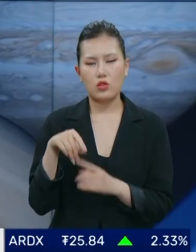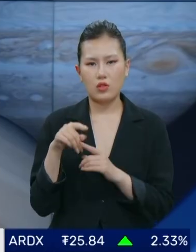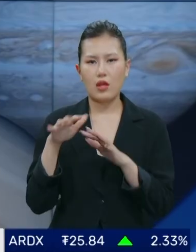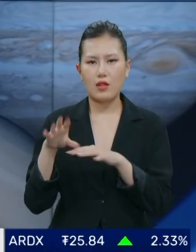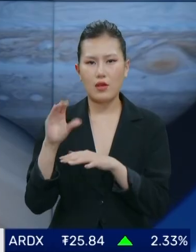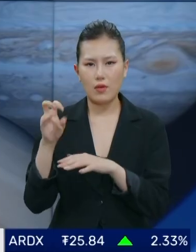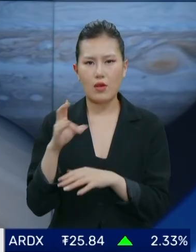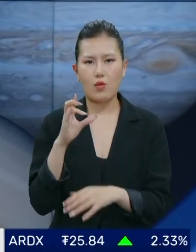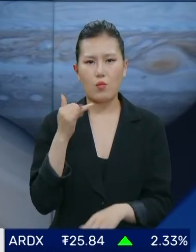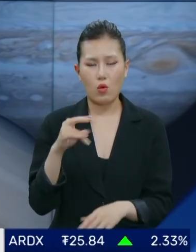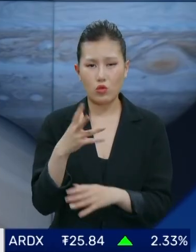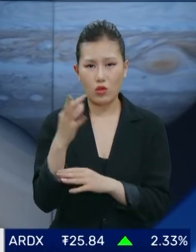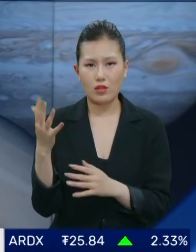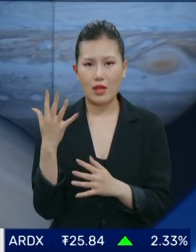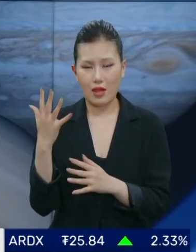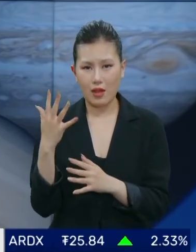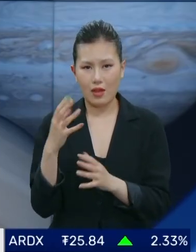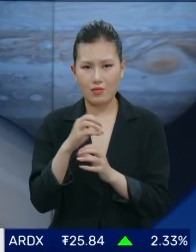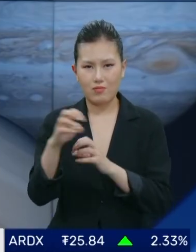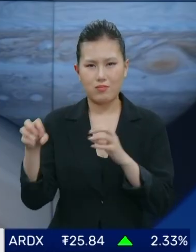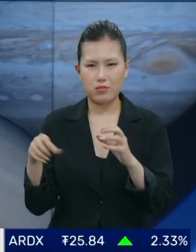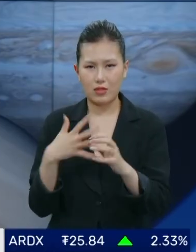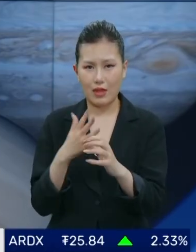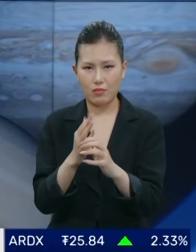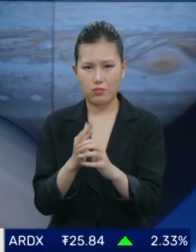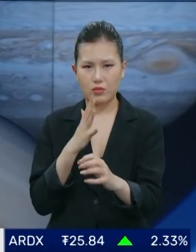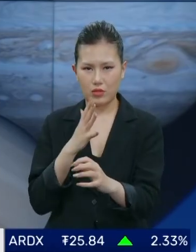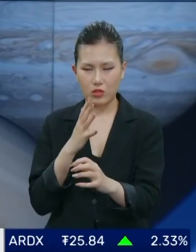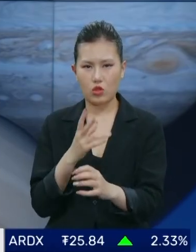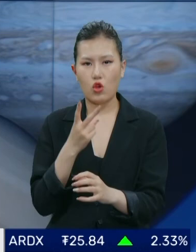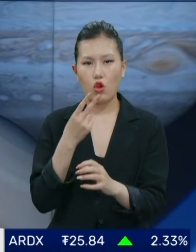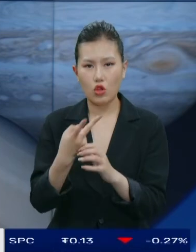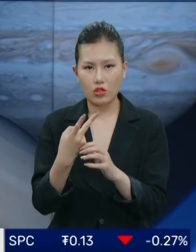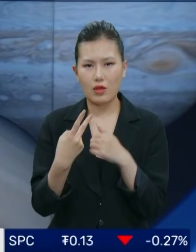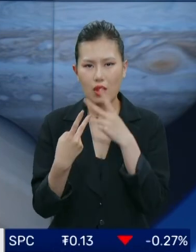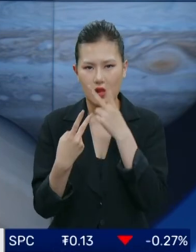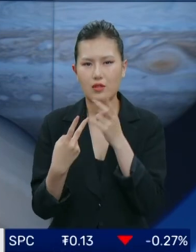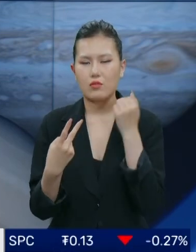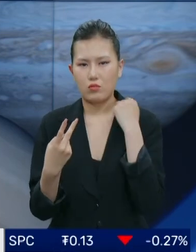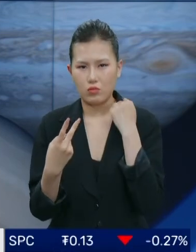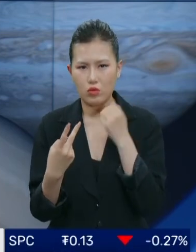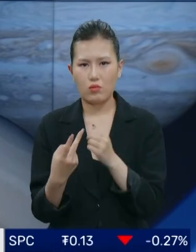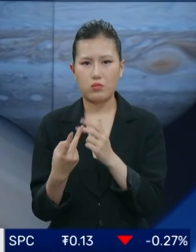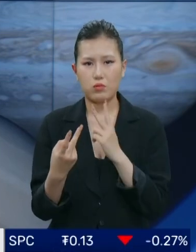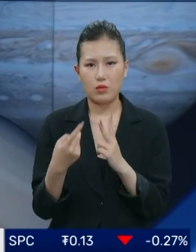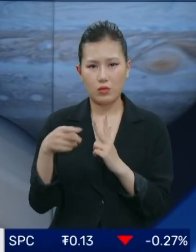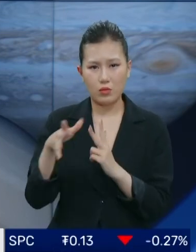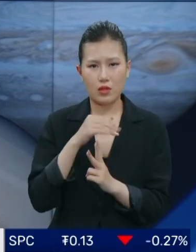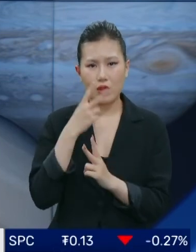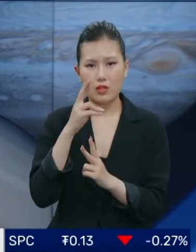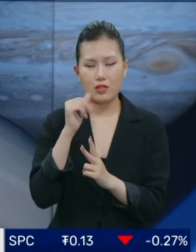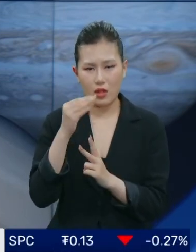зэрэгцэн харагдана. Эдгээрээс 2 гаргийг бид нүдээр харж болох бол бүгдийг нь харахын тулд мэрэгжлийн гараг дурандаг телескоп хэрэг болох